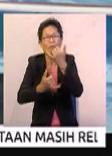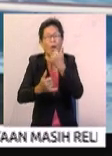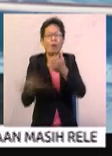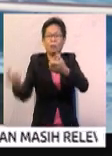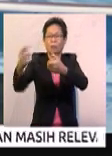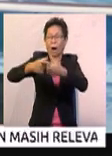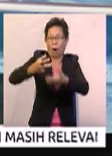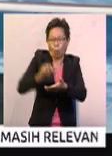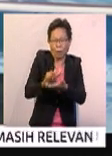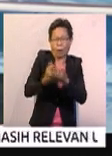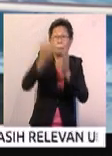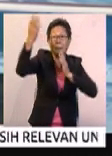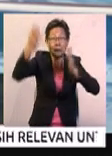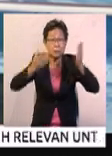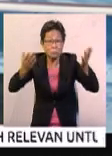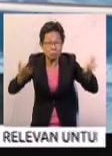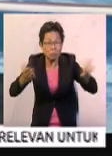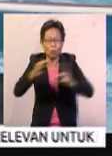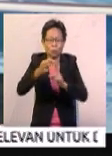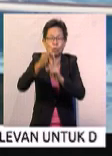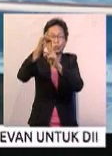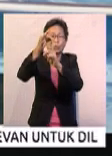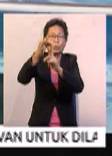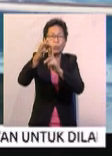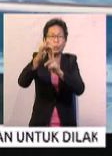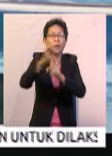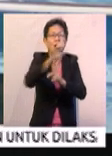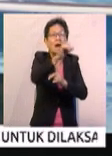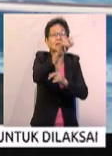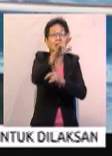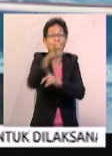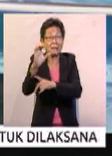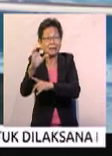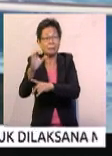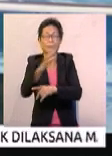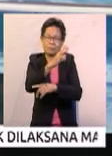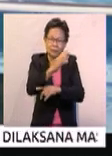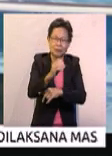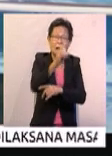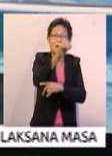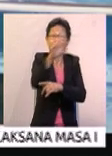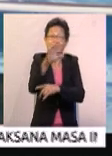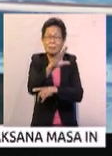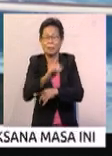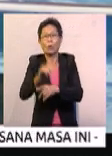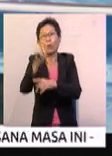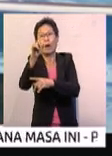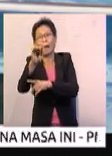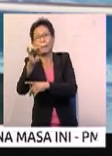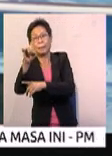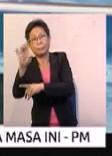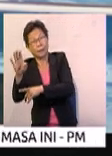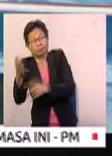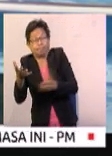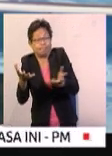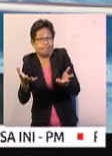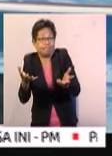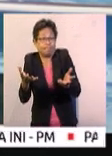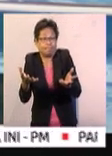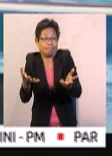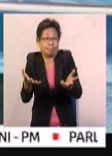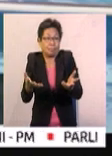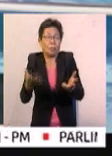dengan kewangan negara, khususnya SRC dan juga 1MDB,